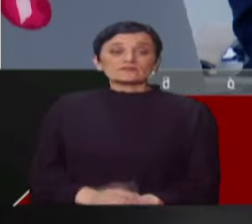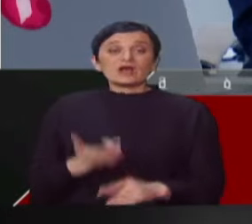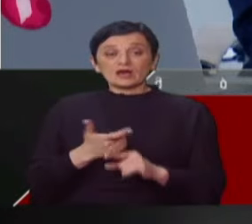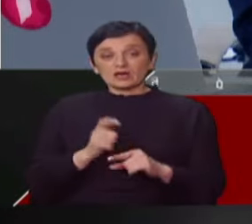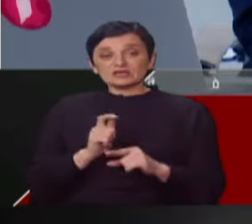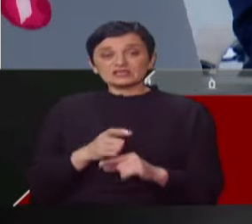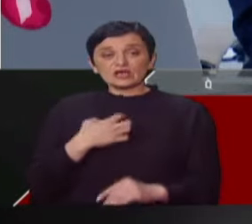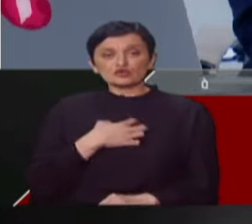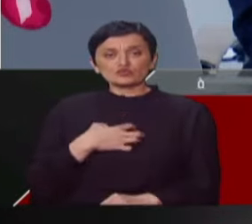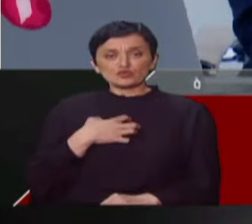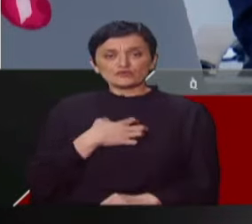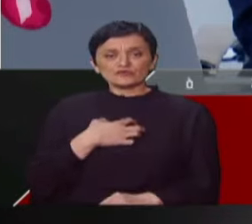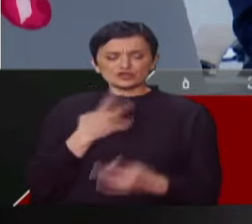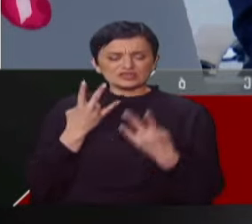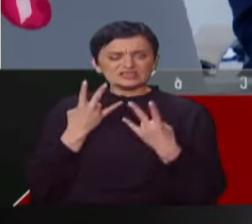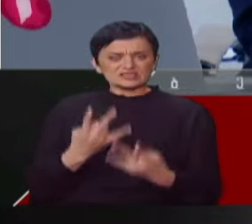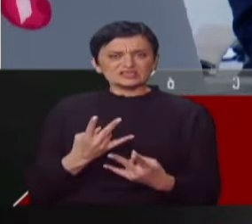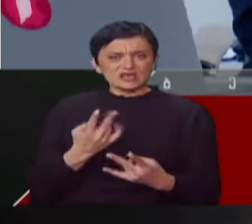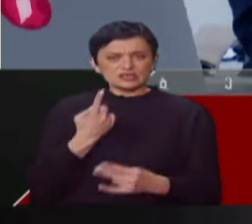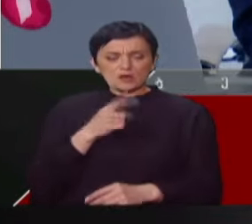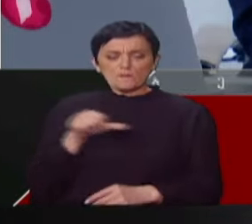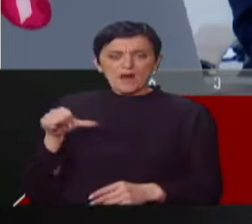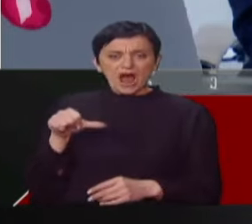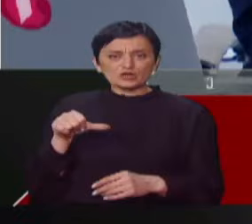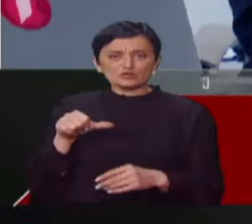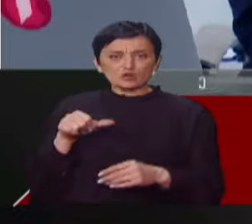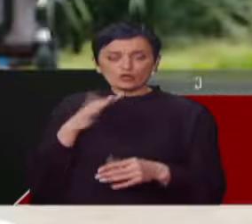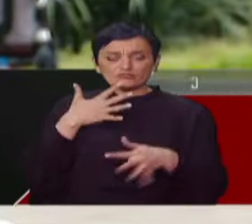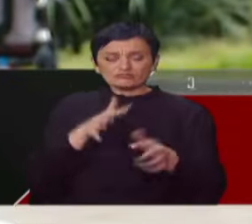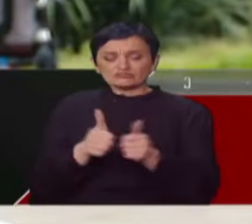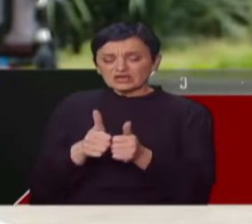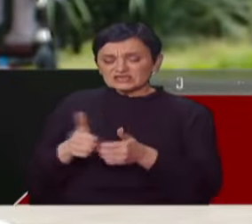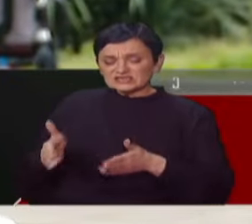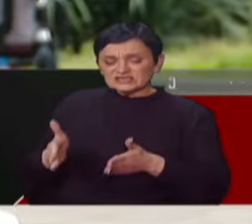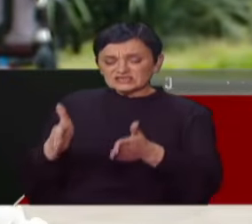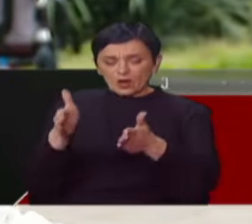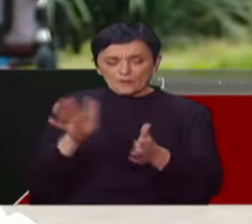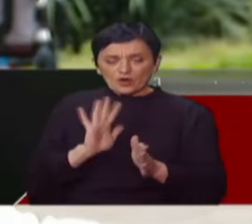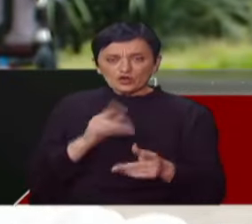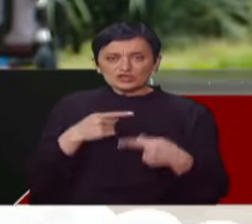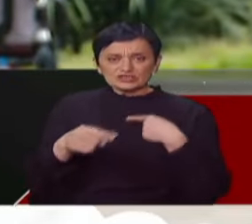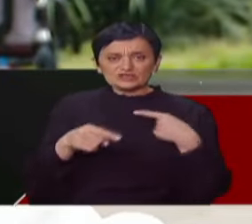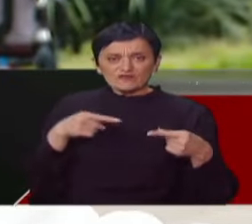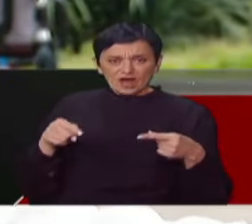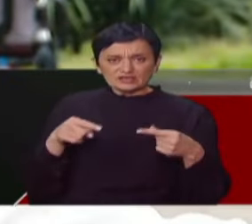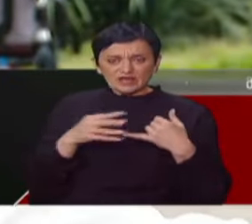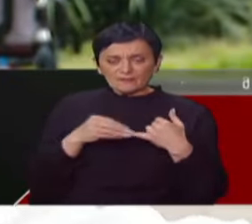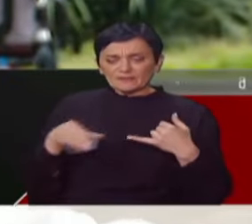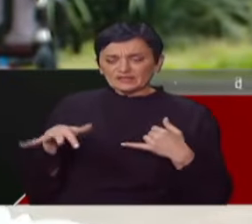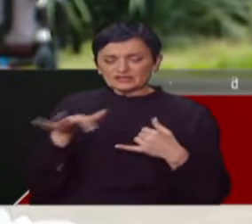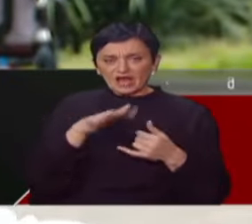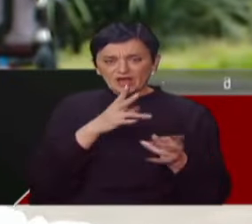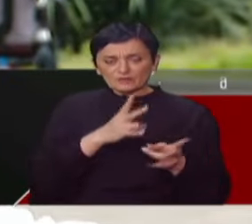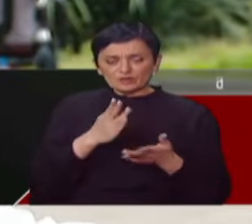Ძალიან მნიშვნელოვანი ზიანი მიაყენა ნამდვილად არა მარტო სანაპირო ზოლს, ჩვენ გვაქვს სხვადასხვა ეროზირებული ტერიტორიები